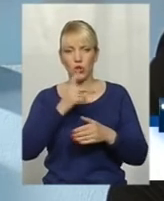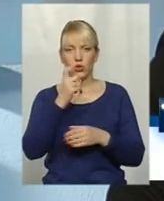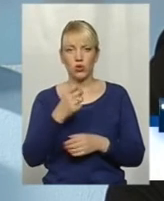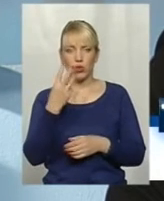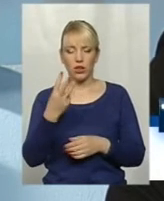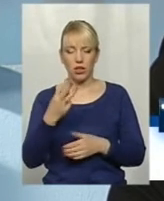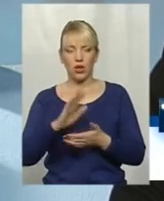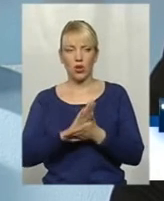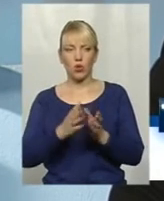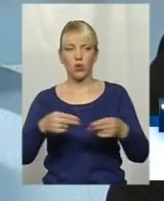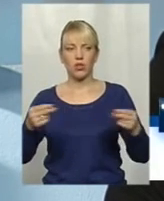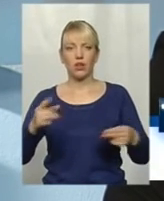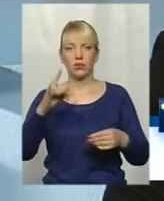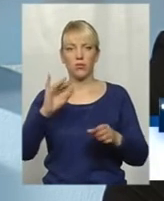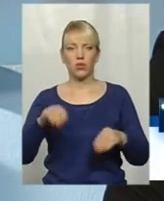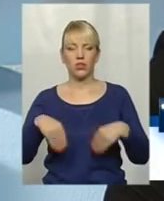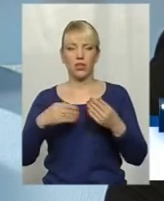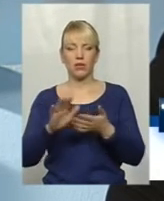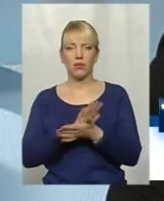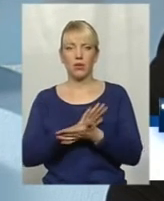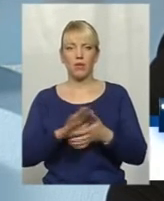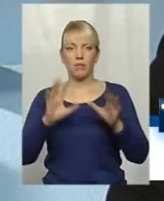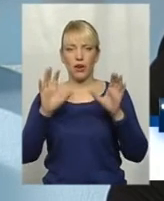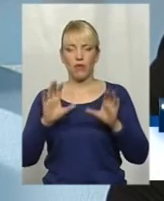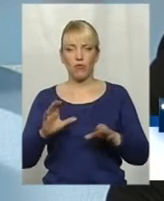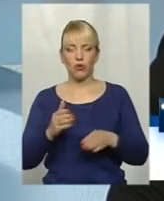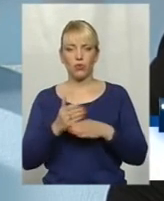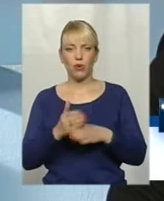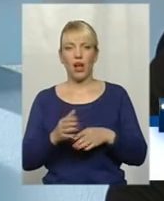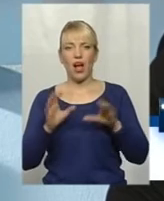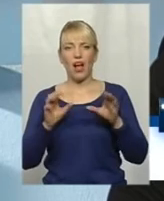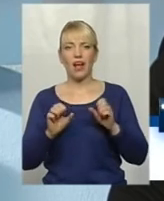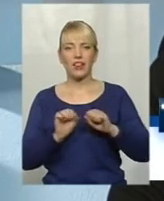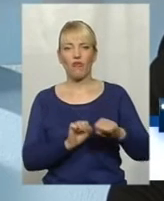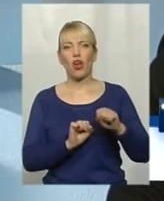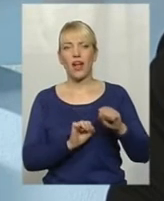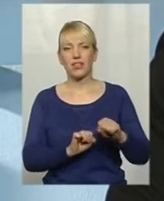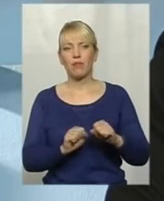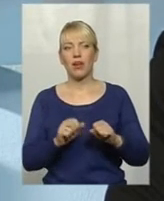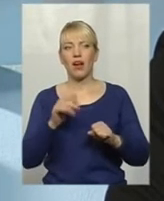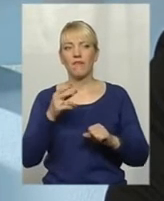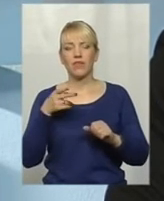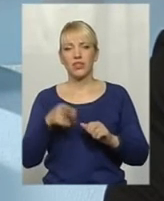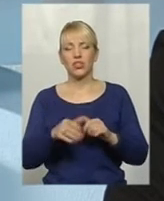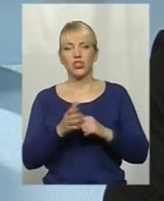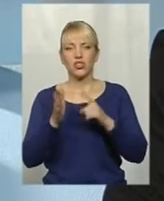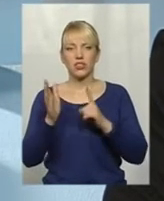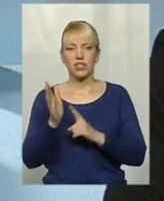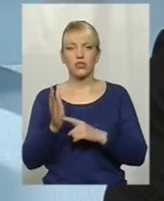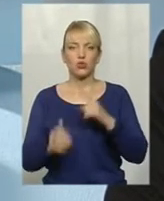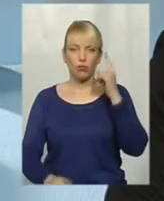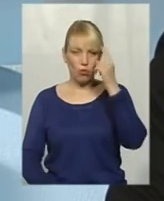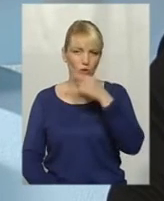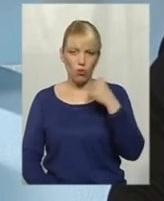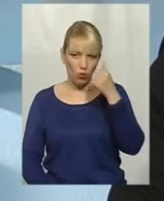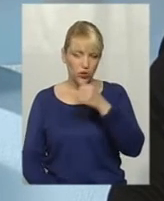про надання безоплатної правової допомоги адвокатами, а у 2016 році ця цифра